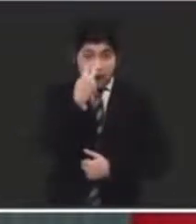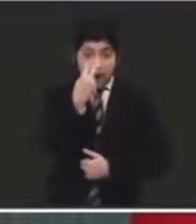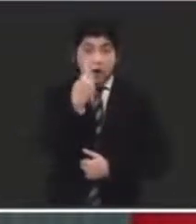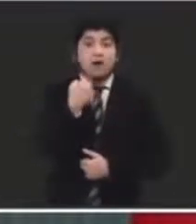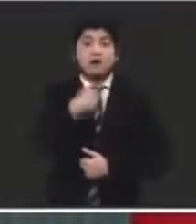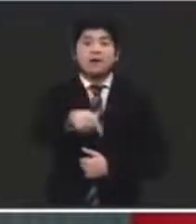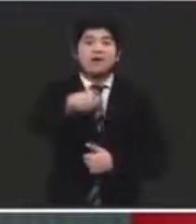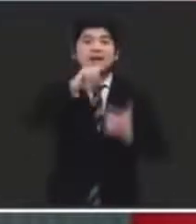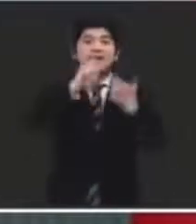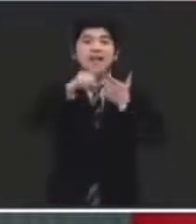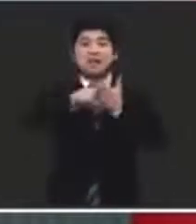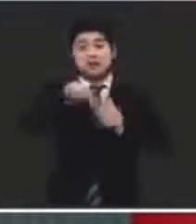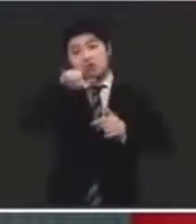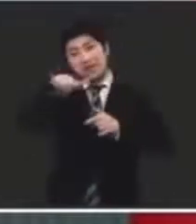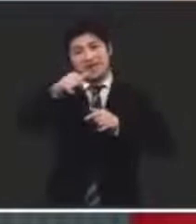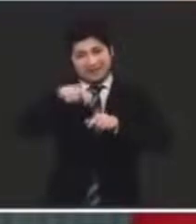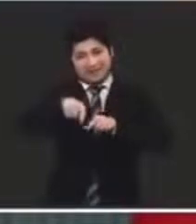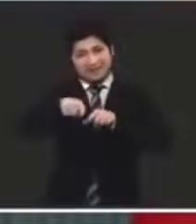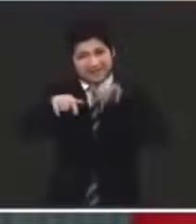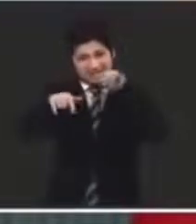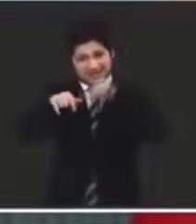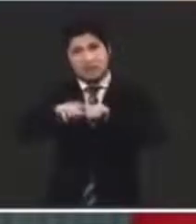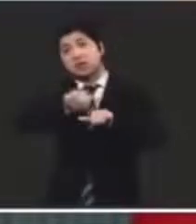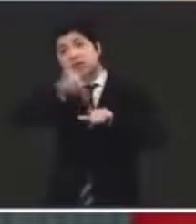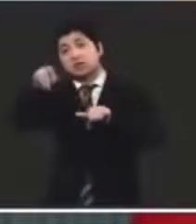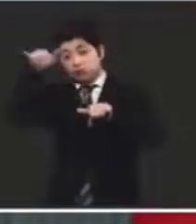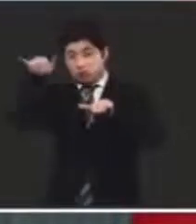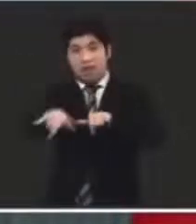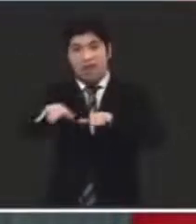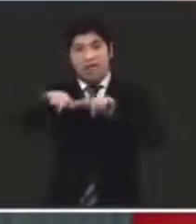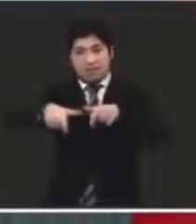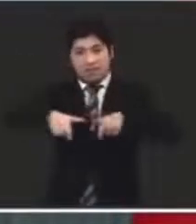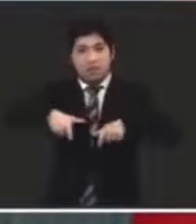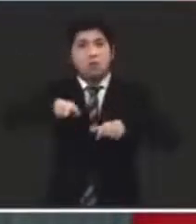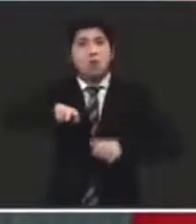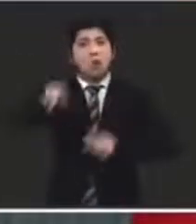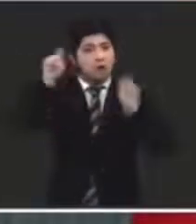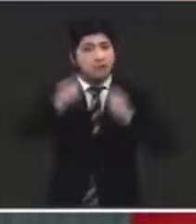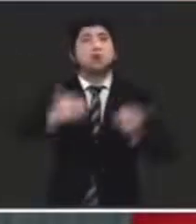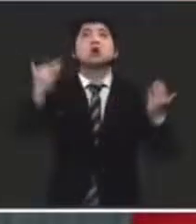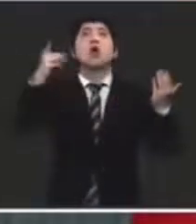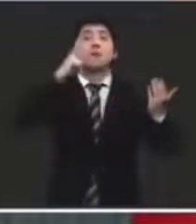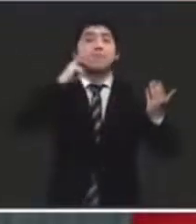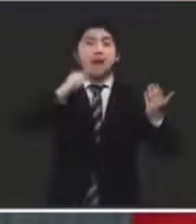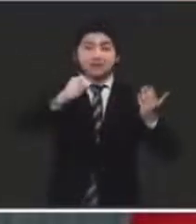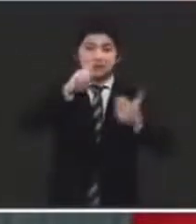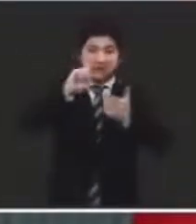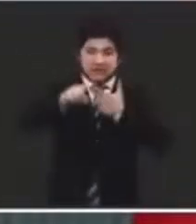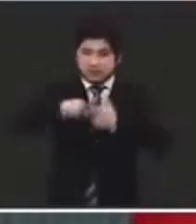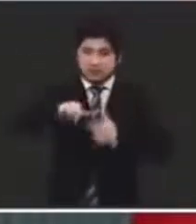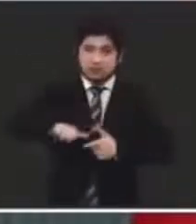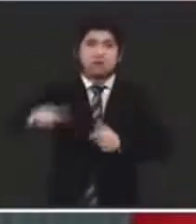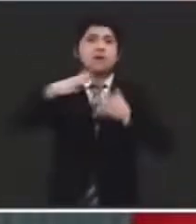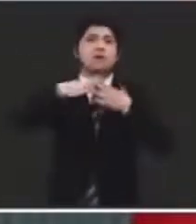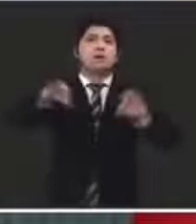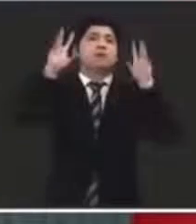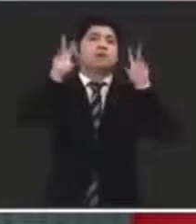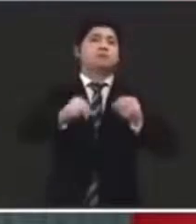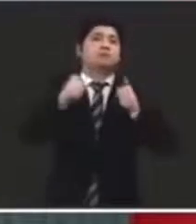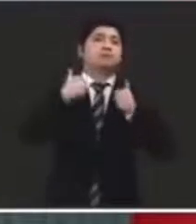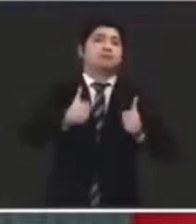biz ikinci pisti de yapıyoruz İnşallah Mayısta ikinci pistimiz bitiyor